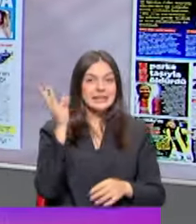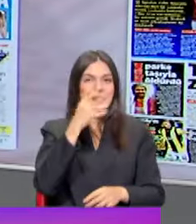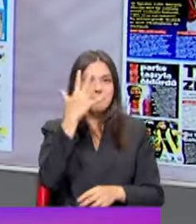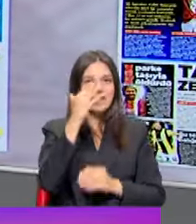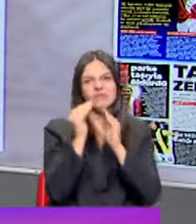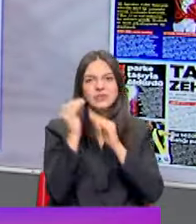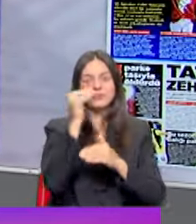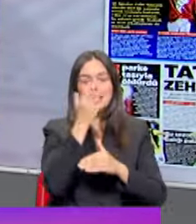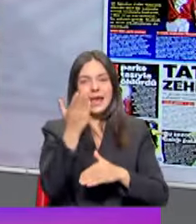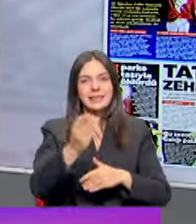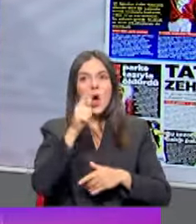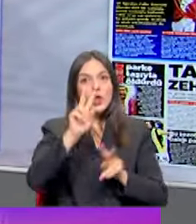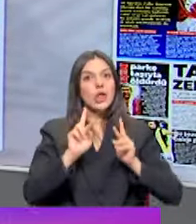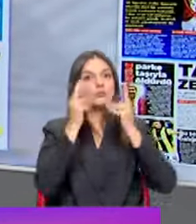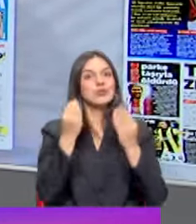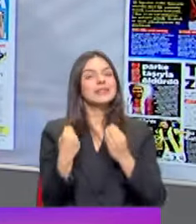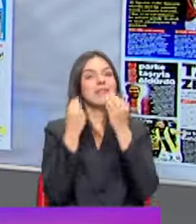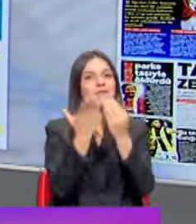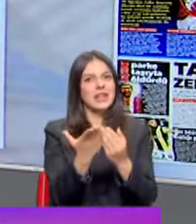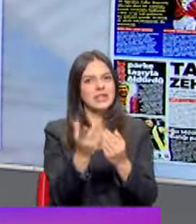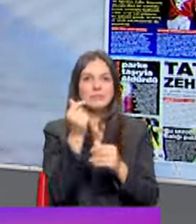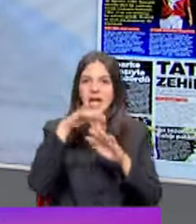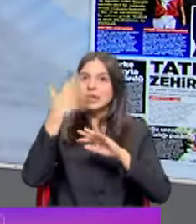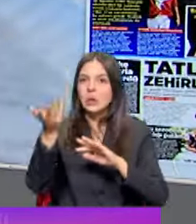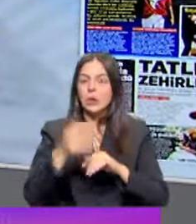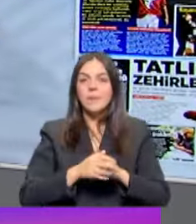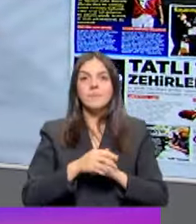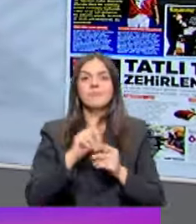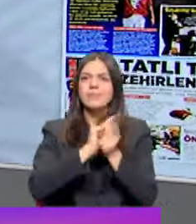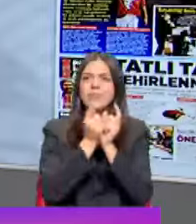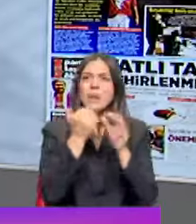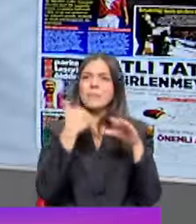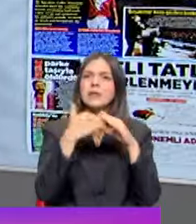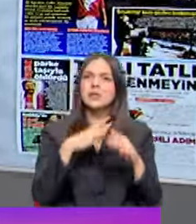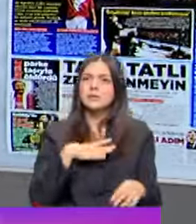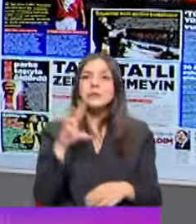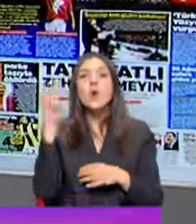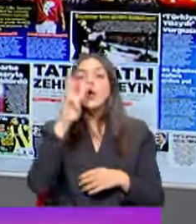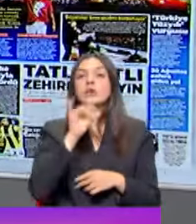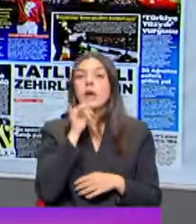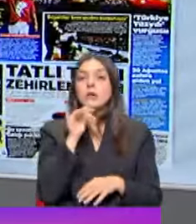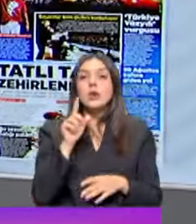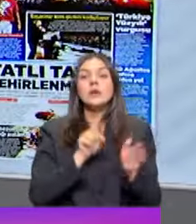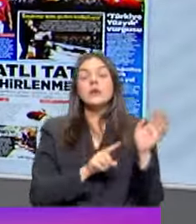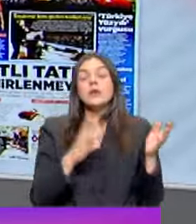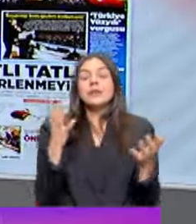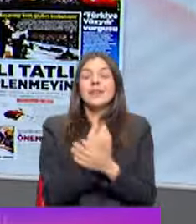sevgili izleyenler. Onun da müjdesini aktaracağız. Pek çok mesaj var. 30 Ağustos Zafer